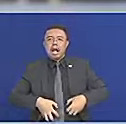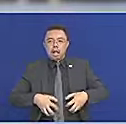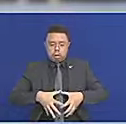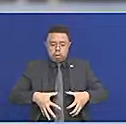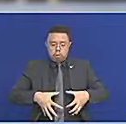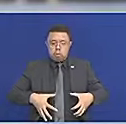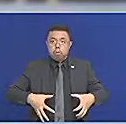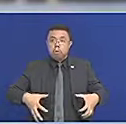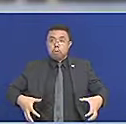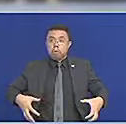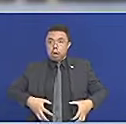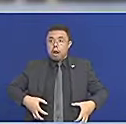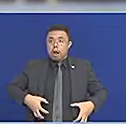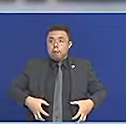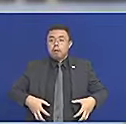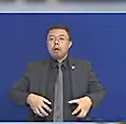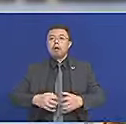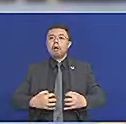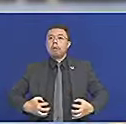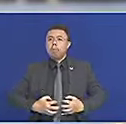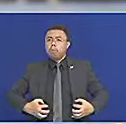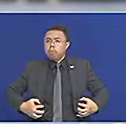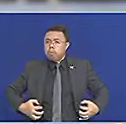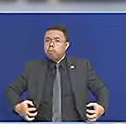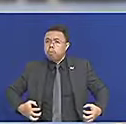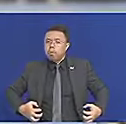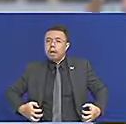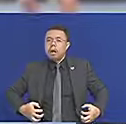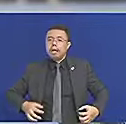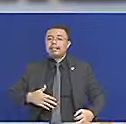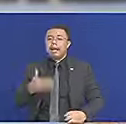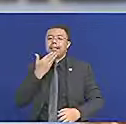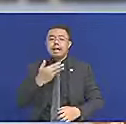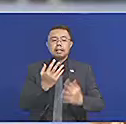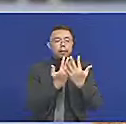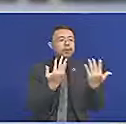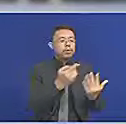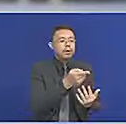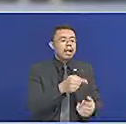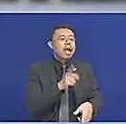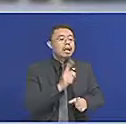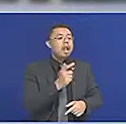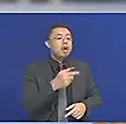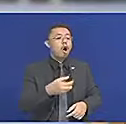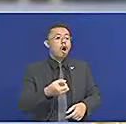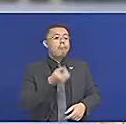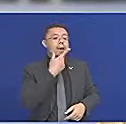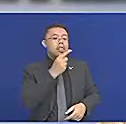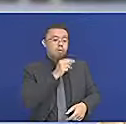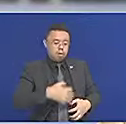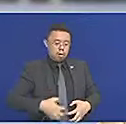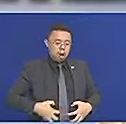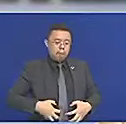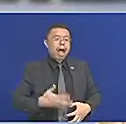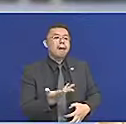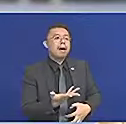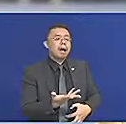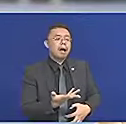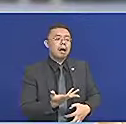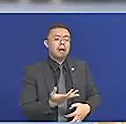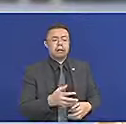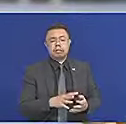Melebar, melebar, melebar, melebar. Waduh. Saya tanya penduduk setempat, kalau mengobati kurap itu pakai apa